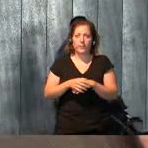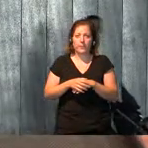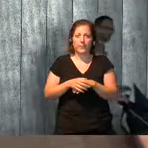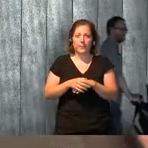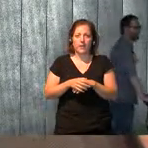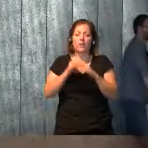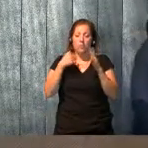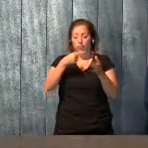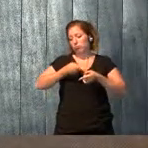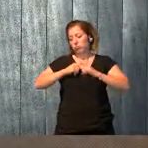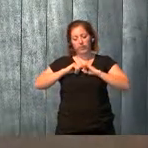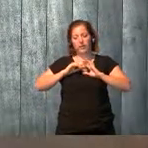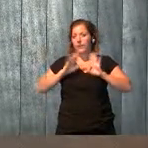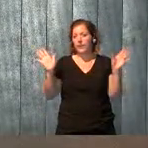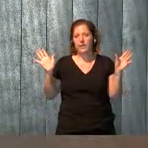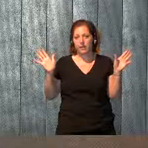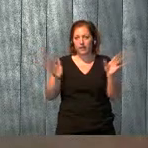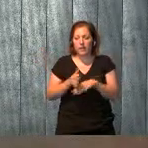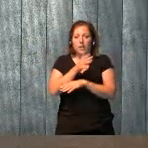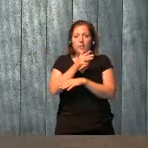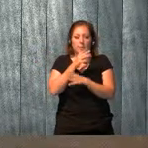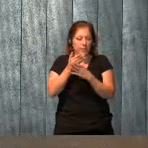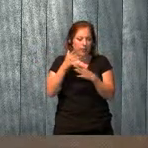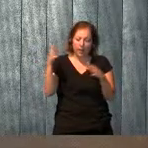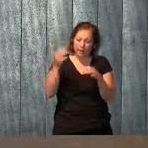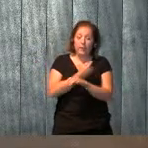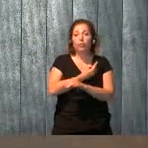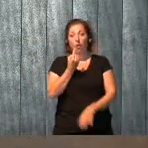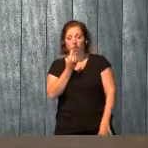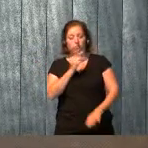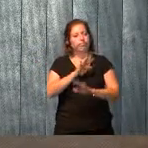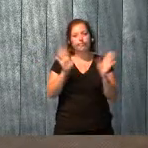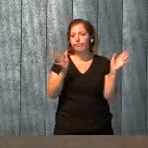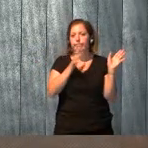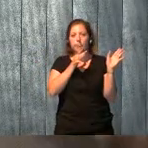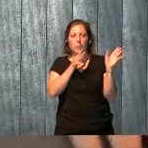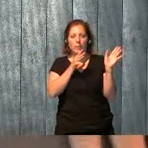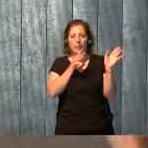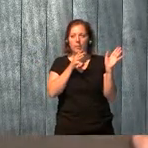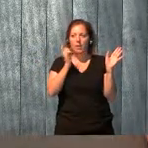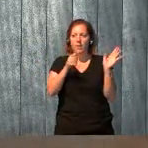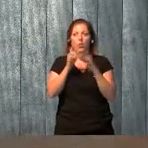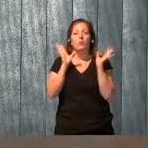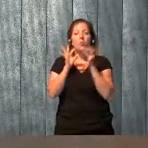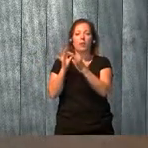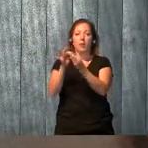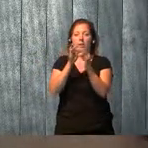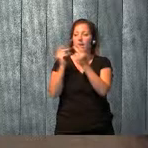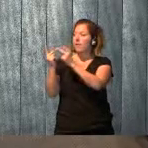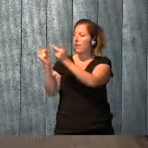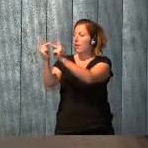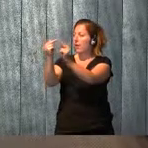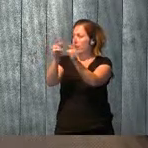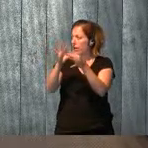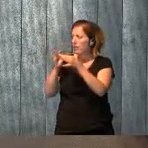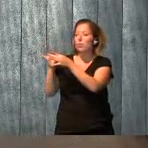C'est ma conviction. On ne peut pas s'en sortir seul. Il faut donc qu'il y ait cette solidarité entre les villes